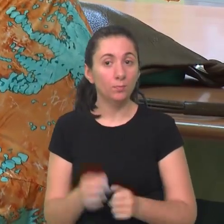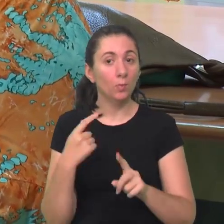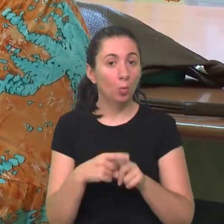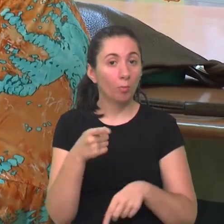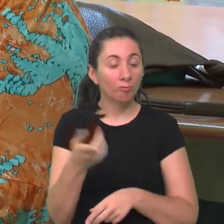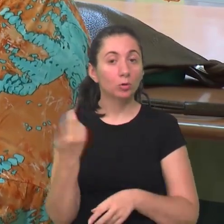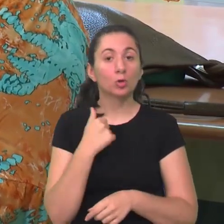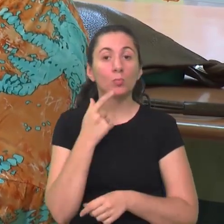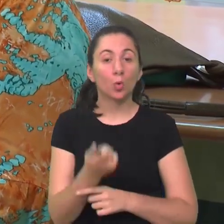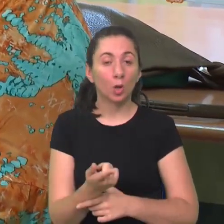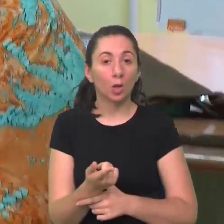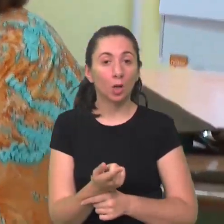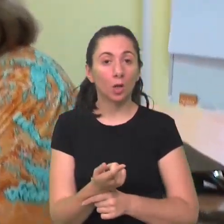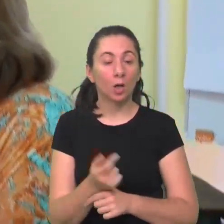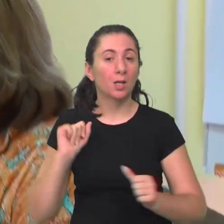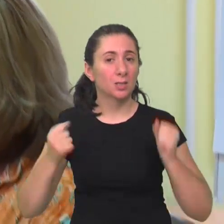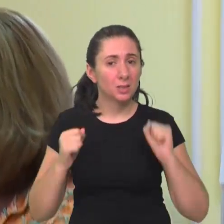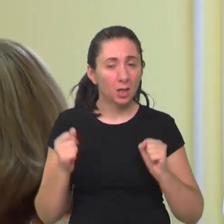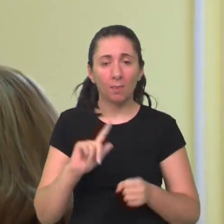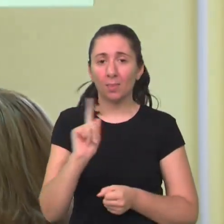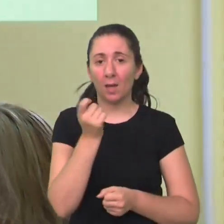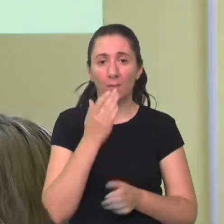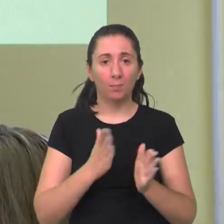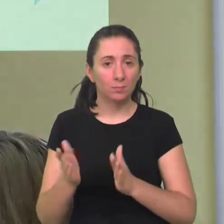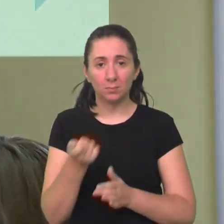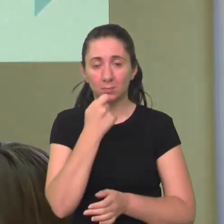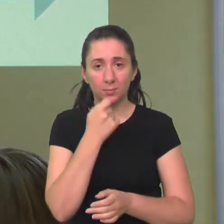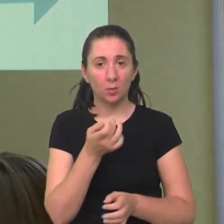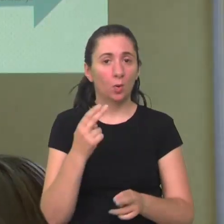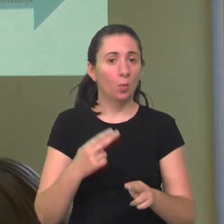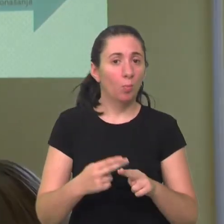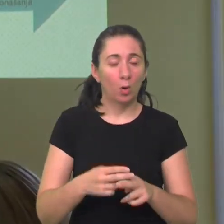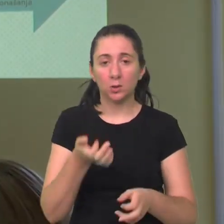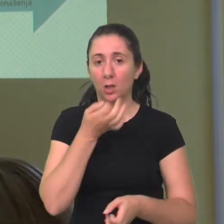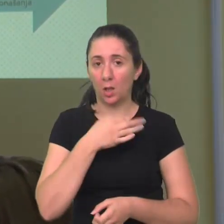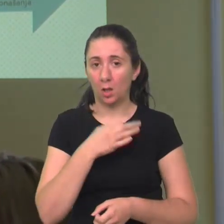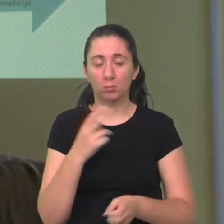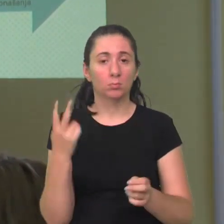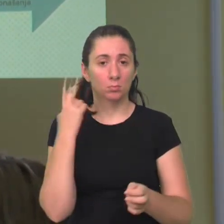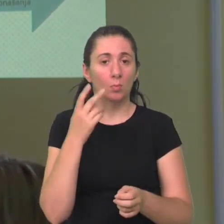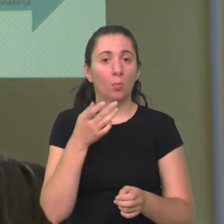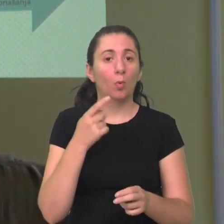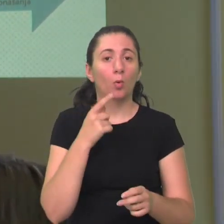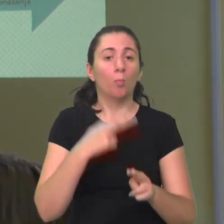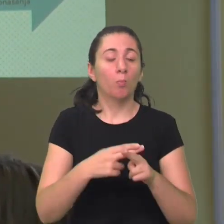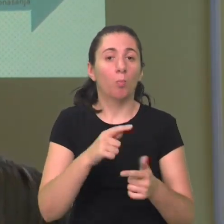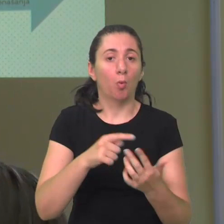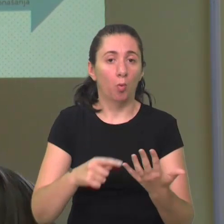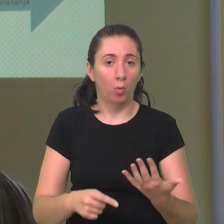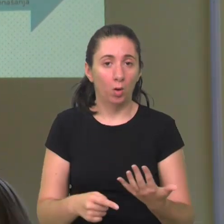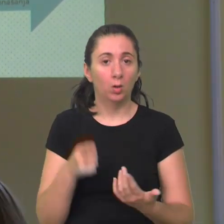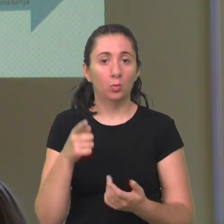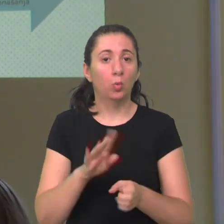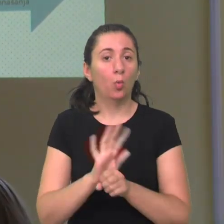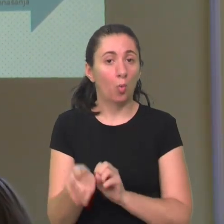Upravo ovo što smo sada rekli, znači stres, nepravilna prehrana, bolesti, lijekovi, bolesti, znači koje bolesti,